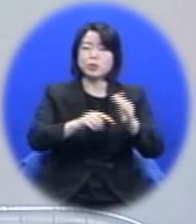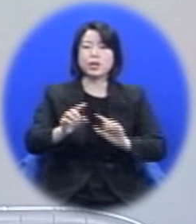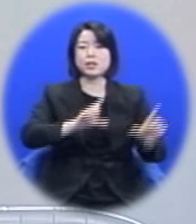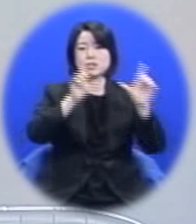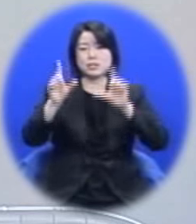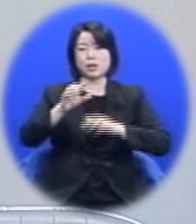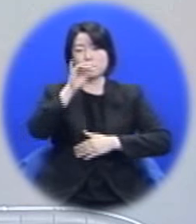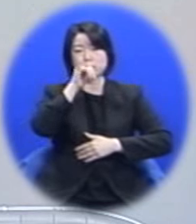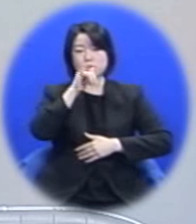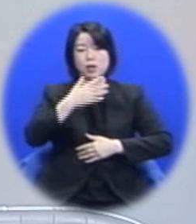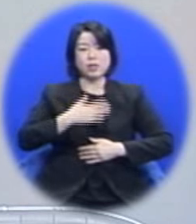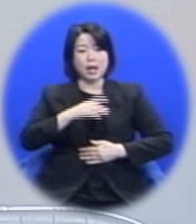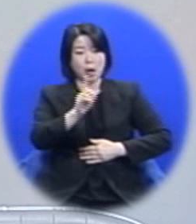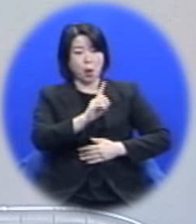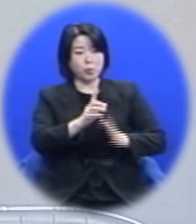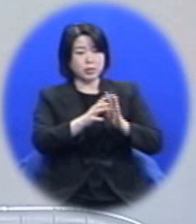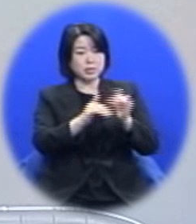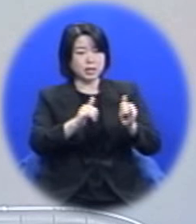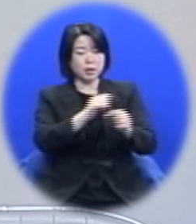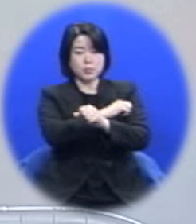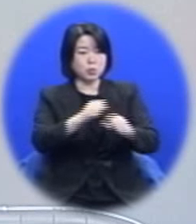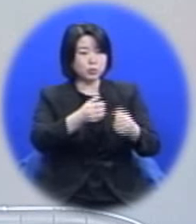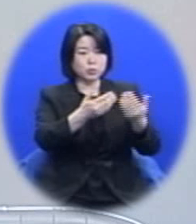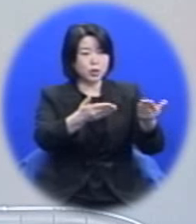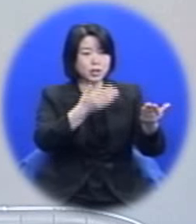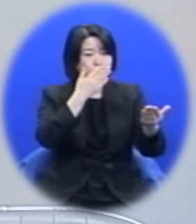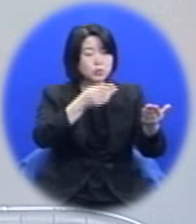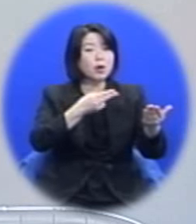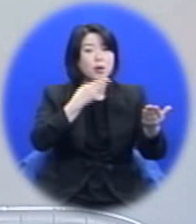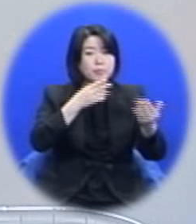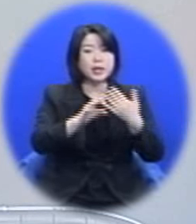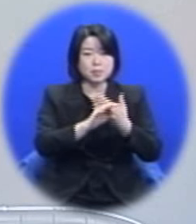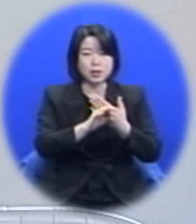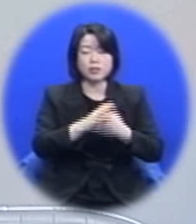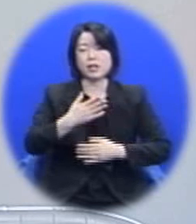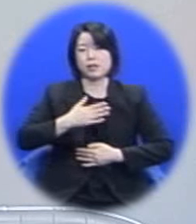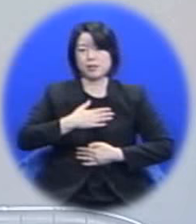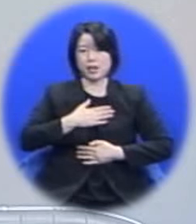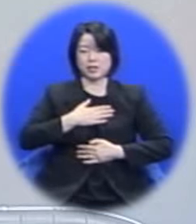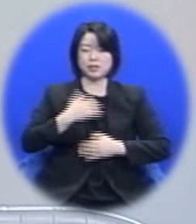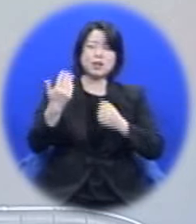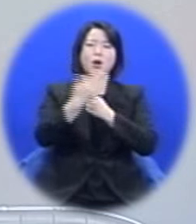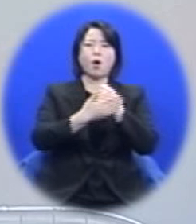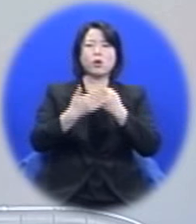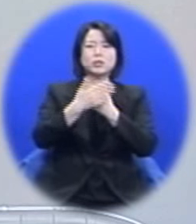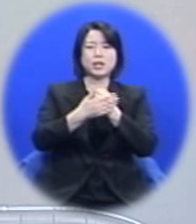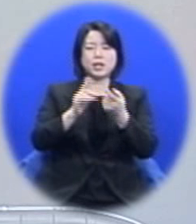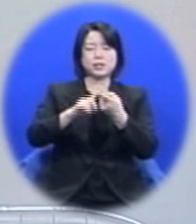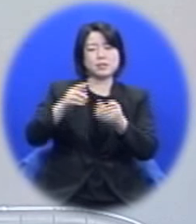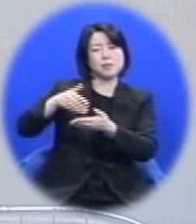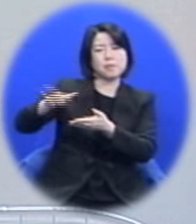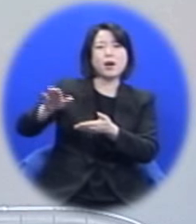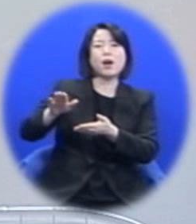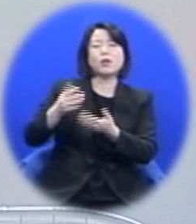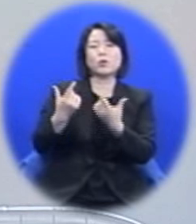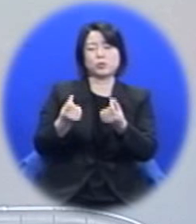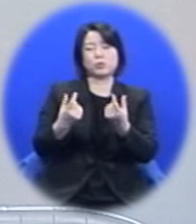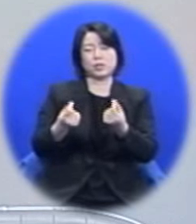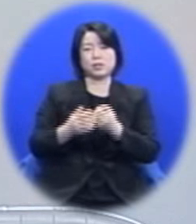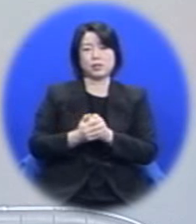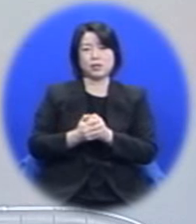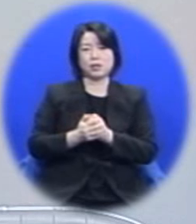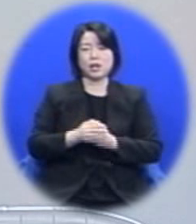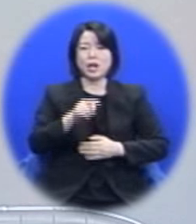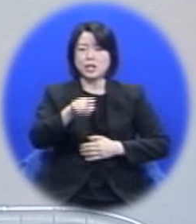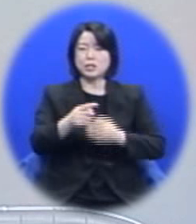어떤 사람을 용서할 수 없다고 생각한다면 나는 은혜를 걷어차버리는 거예요. 이것보다